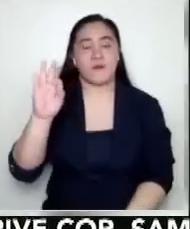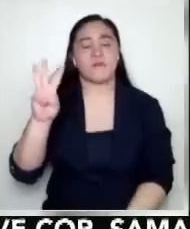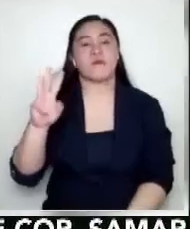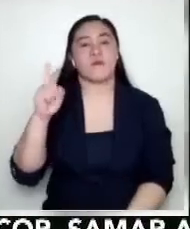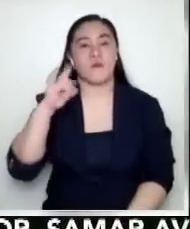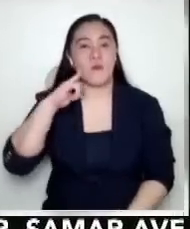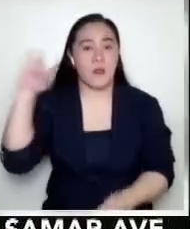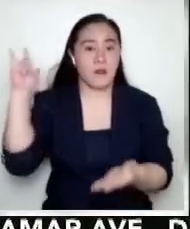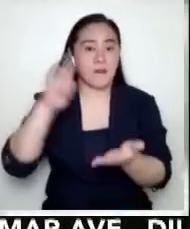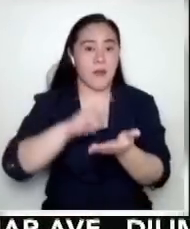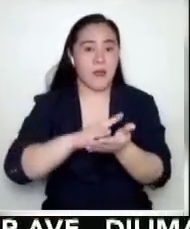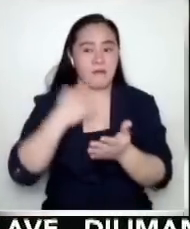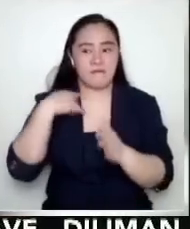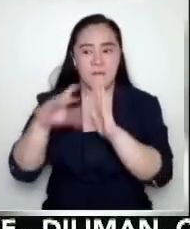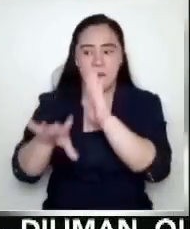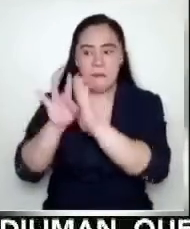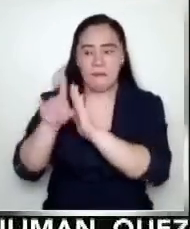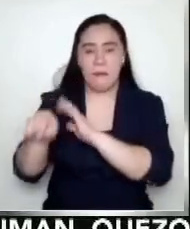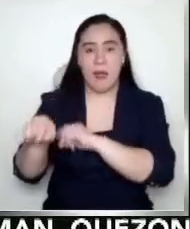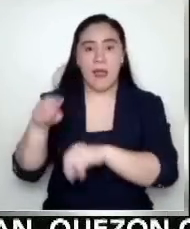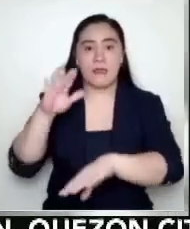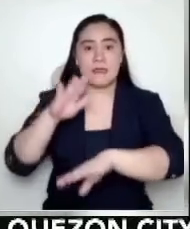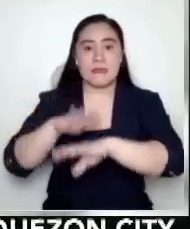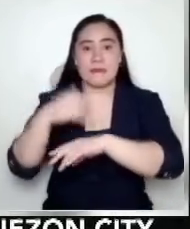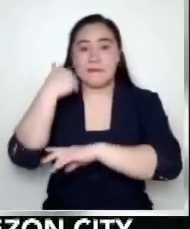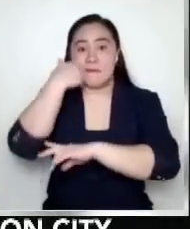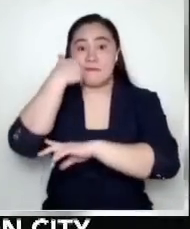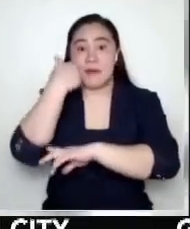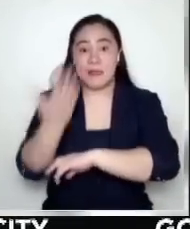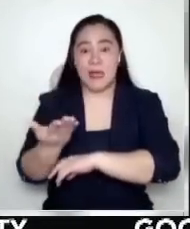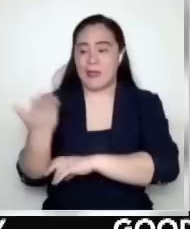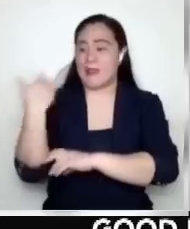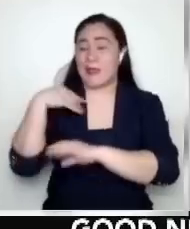ang patay sa isang disyerto sa Kuwait noong Linggo.